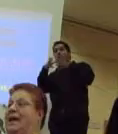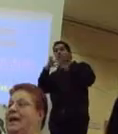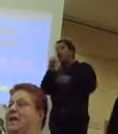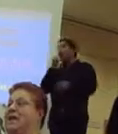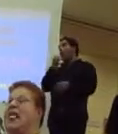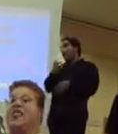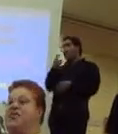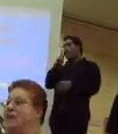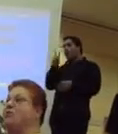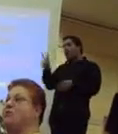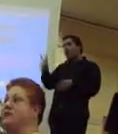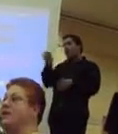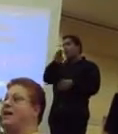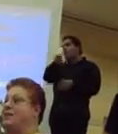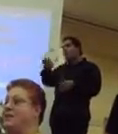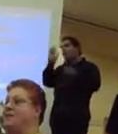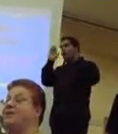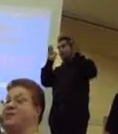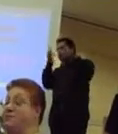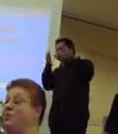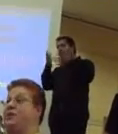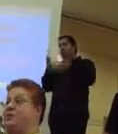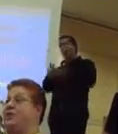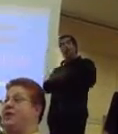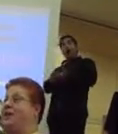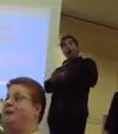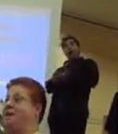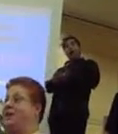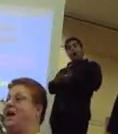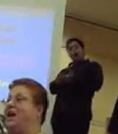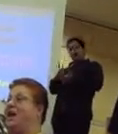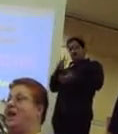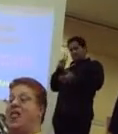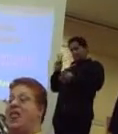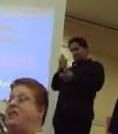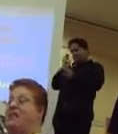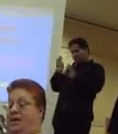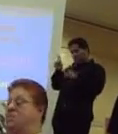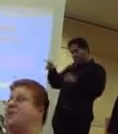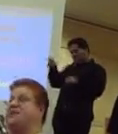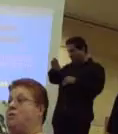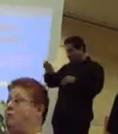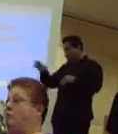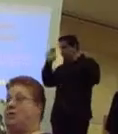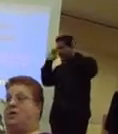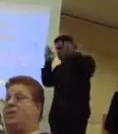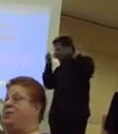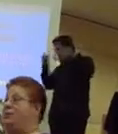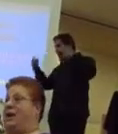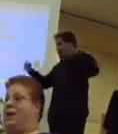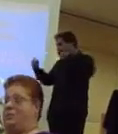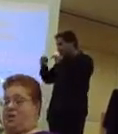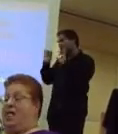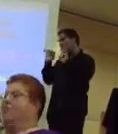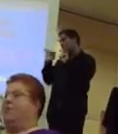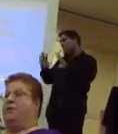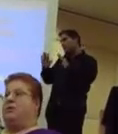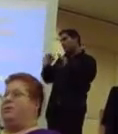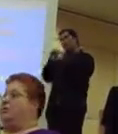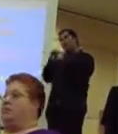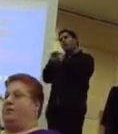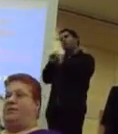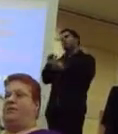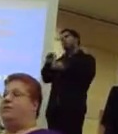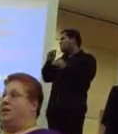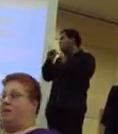ανοιχτό και μου λέει, δεν έχω ξαναδεί κάτι τέτοιο, είσαι σίγουρη ότι τα παιδιά είναι αυτιστικά. Δεν έχουν τσακωθεί το ένα με τον άλλο, δεν